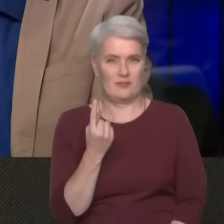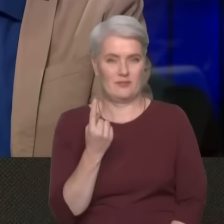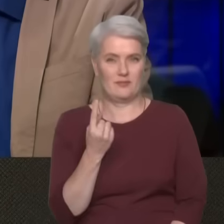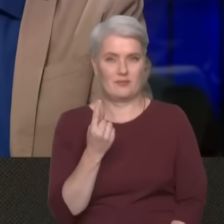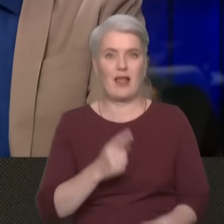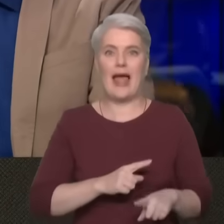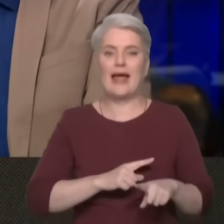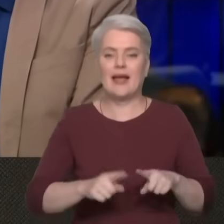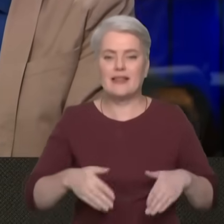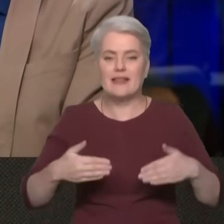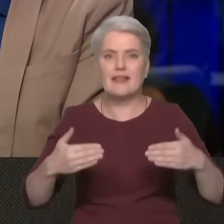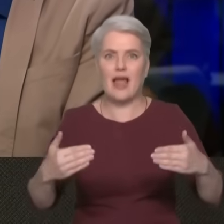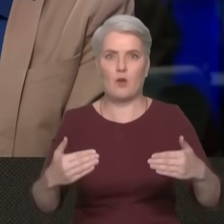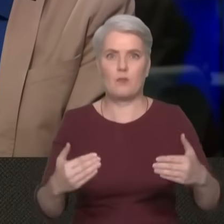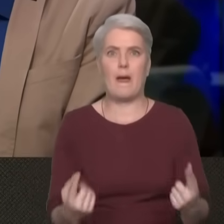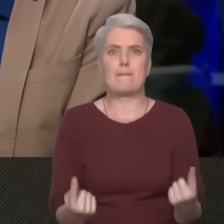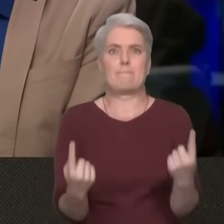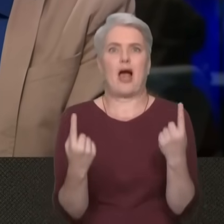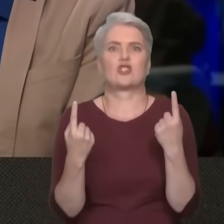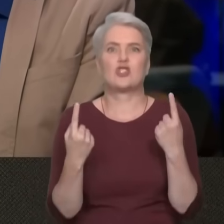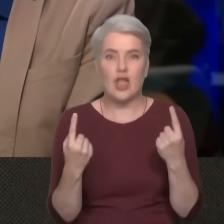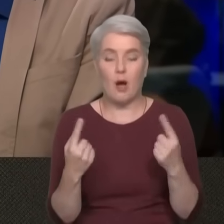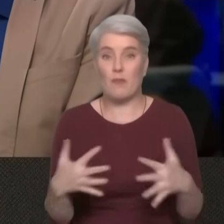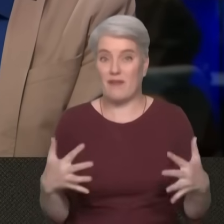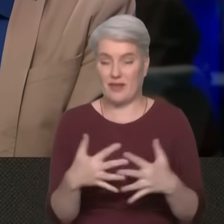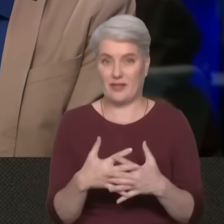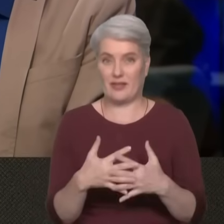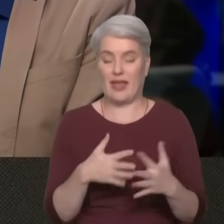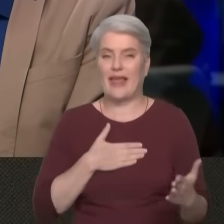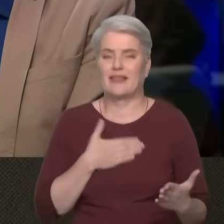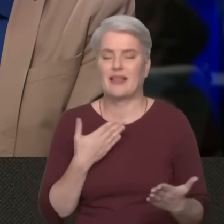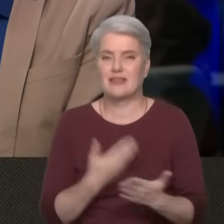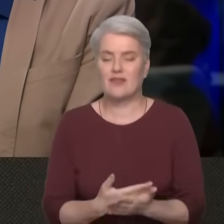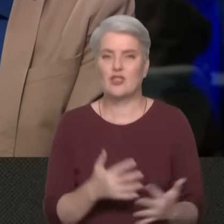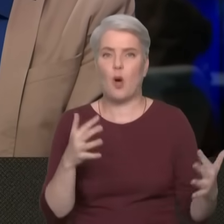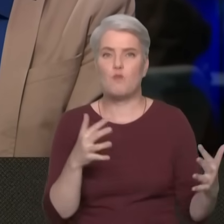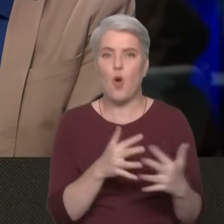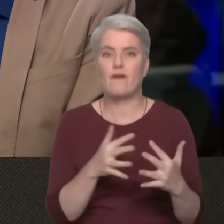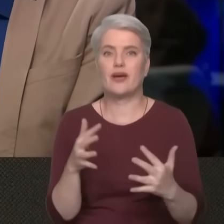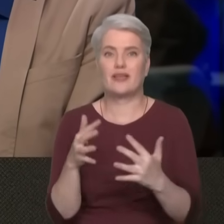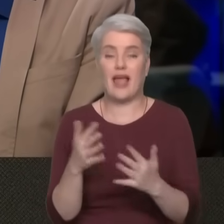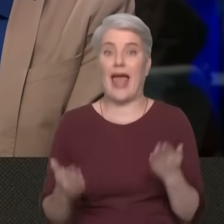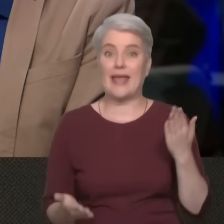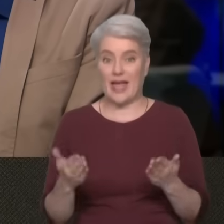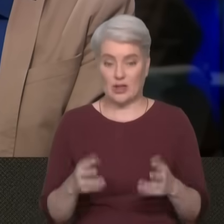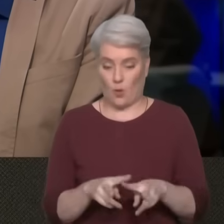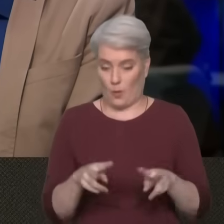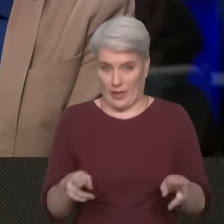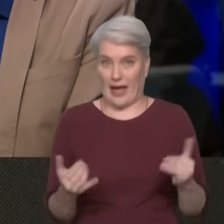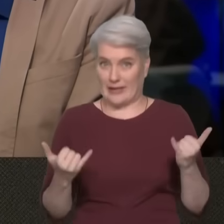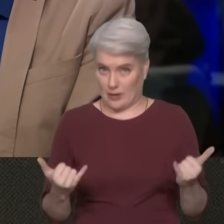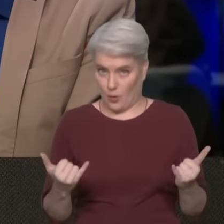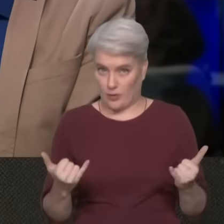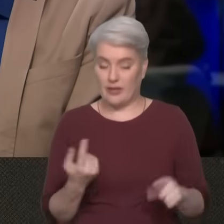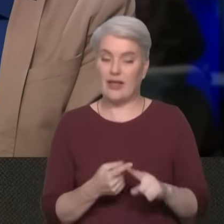Темп, інтенсивність, масштаб війни. Ну, тобто, інтенсивність бойових дій, якщо вона продовжується так, як сьогодні, це